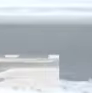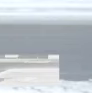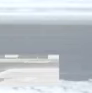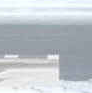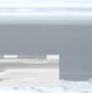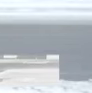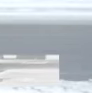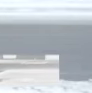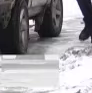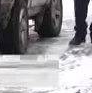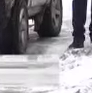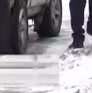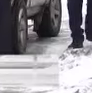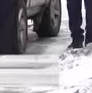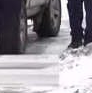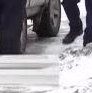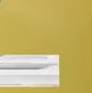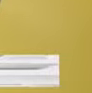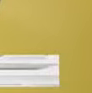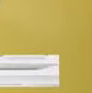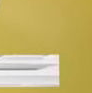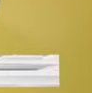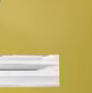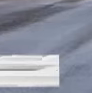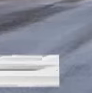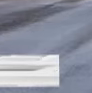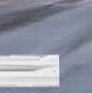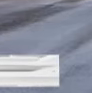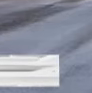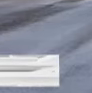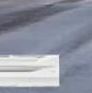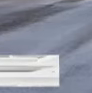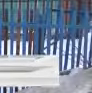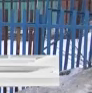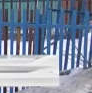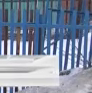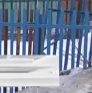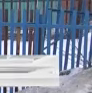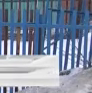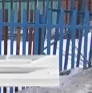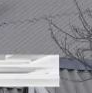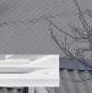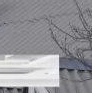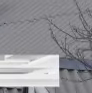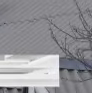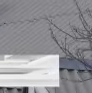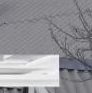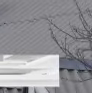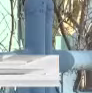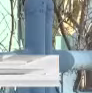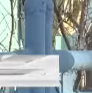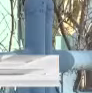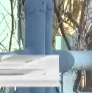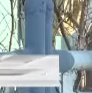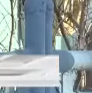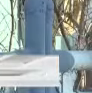Павлодарда ата-ананың қарауынсыз алған бір жастағы сәби тірідей жанып кетті. Сұмдық оқиға қаладағы жеке меншік үйлердің бірінде болған.